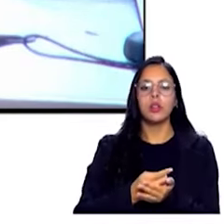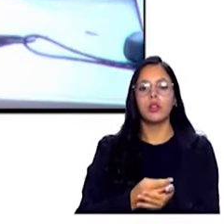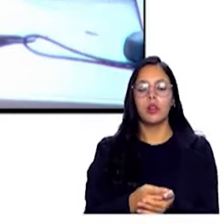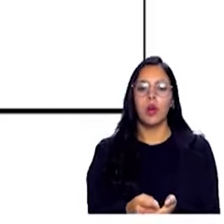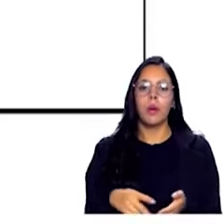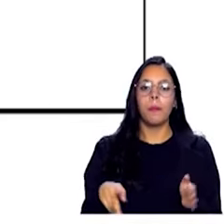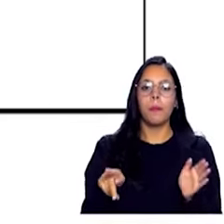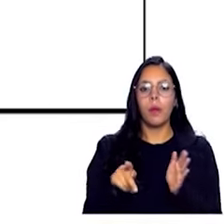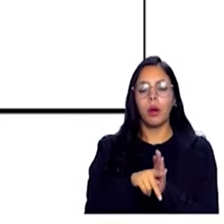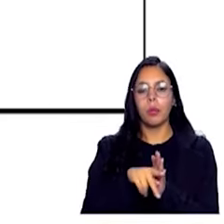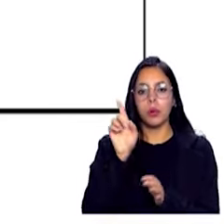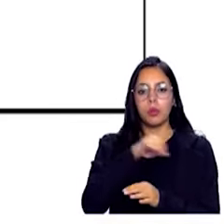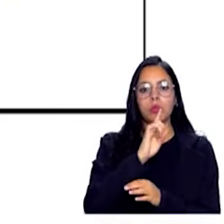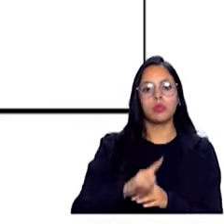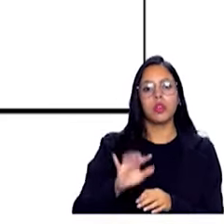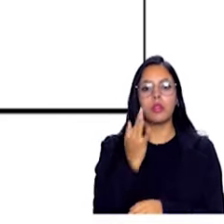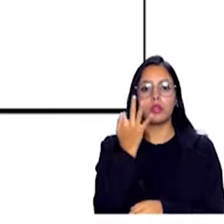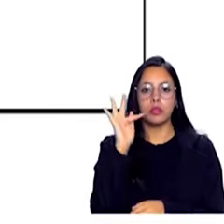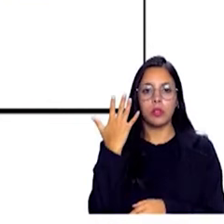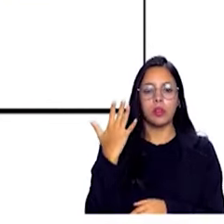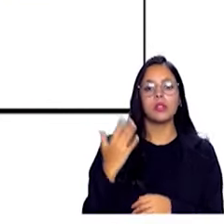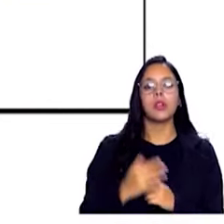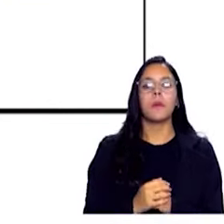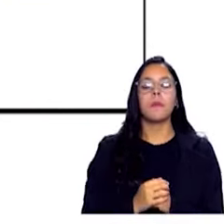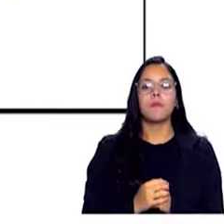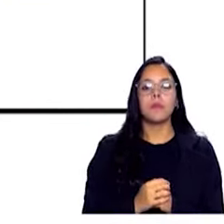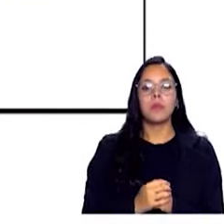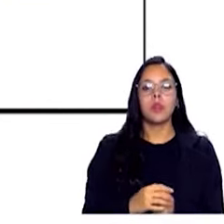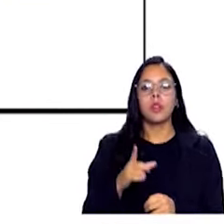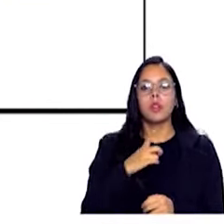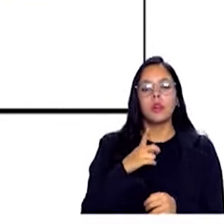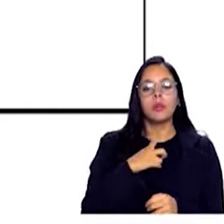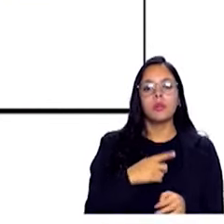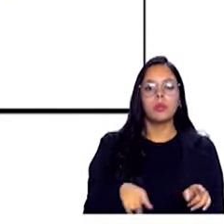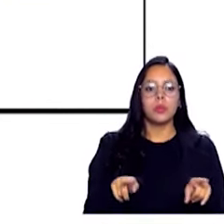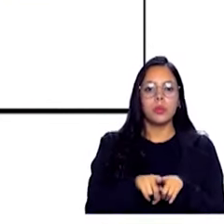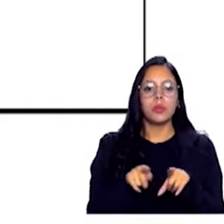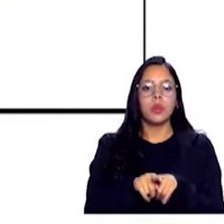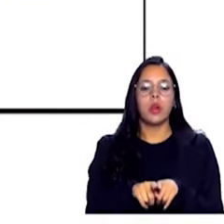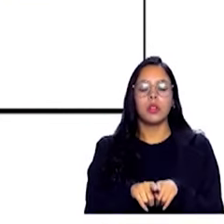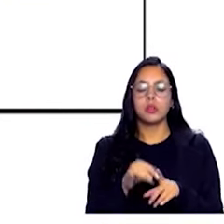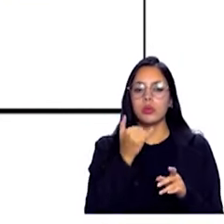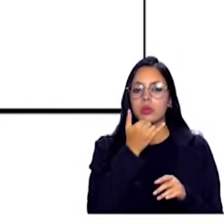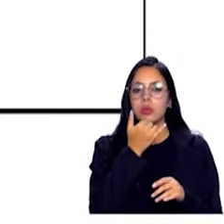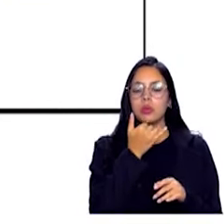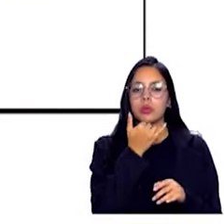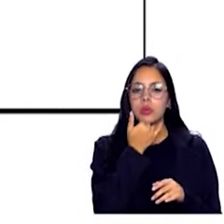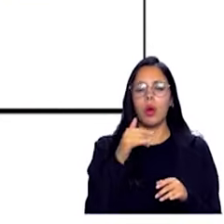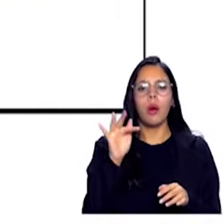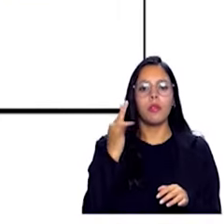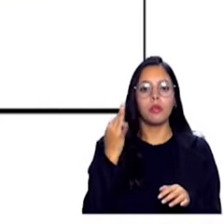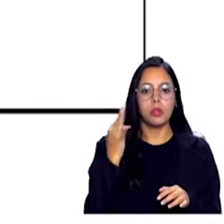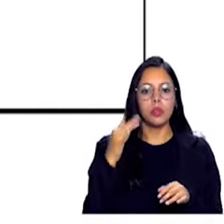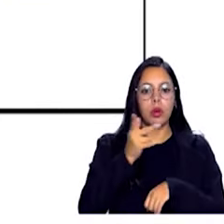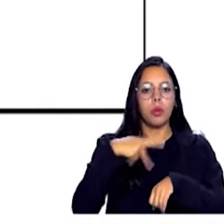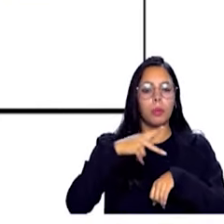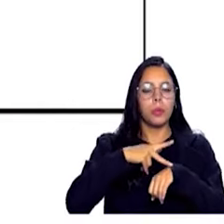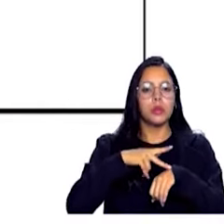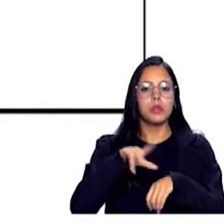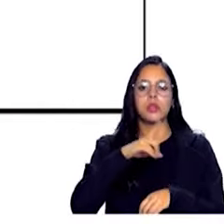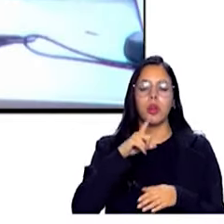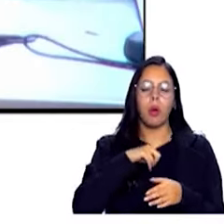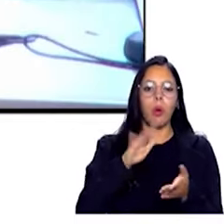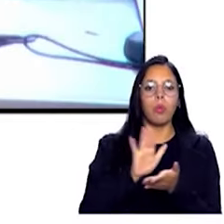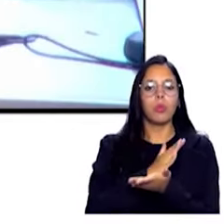les audiences c'est aujourd'hui actuel Il Y A certaines audiences qui sont filmées uniquement l'audience ET surtout pas les